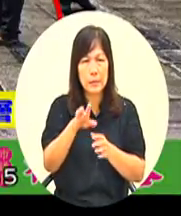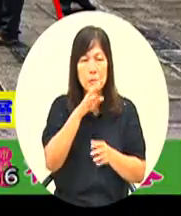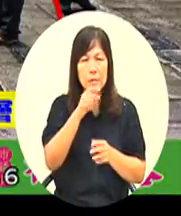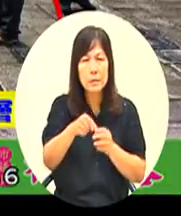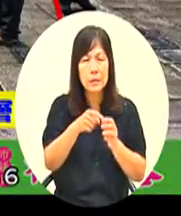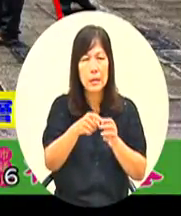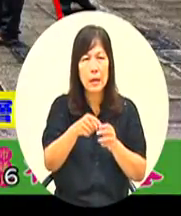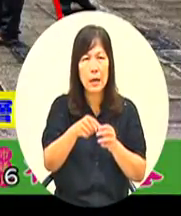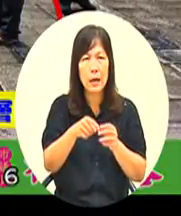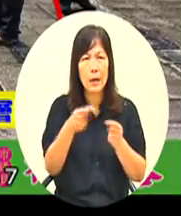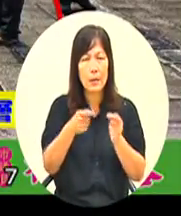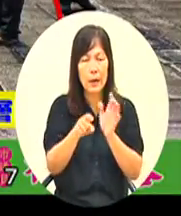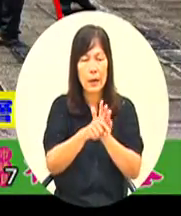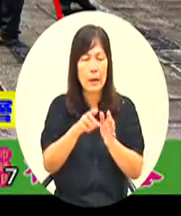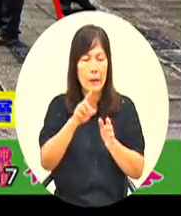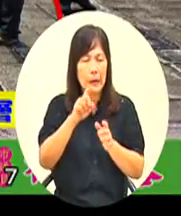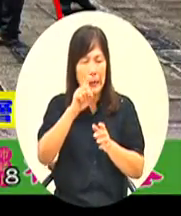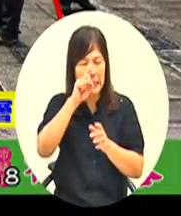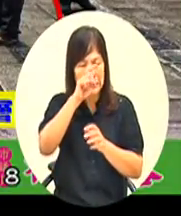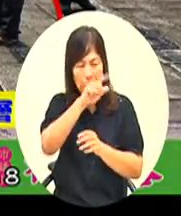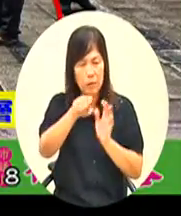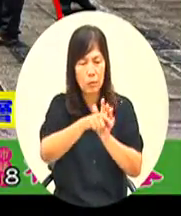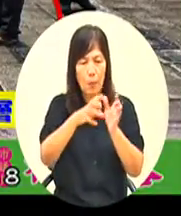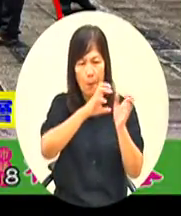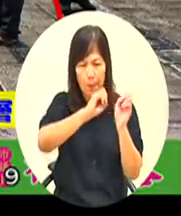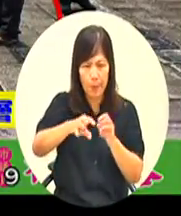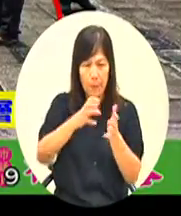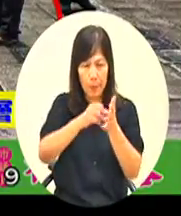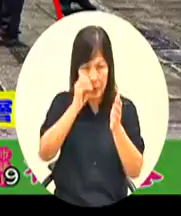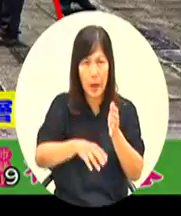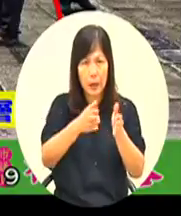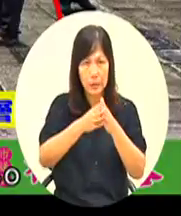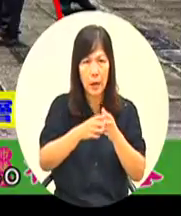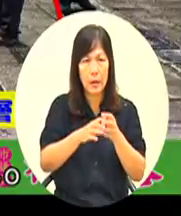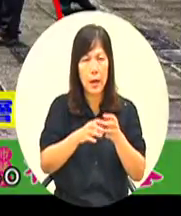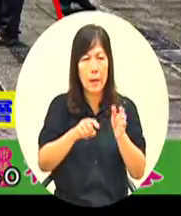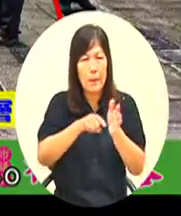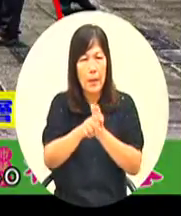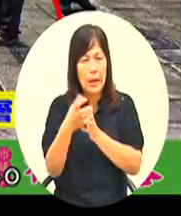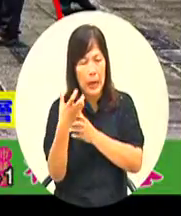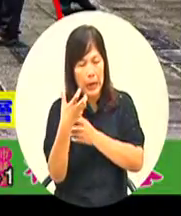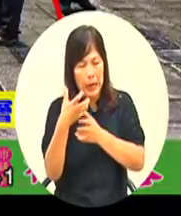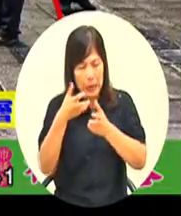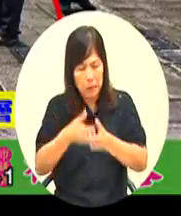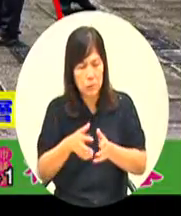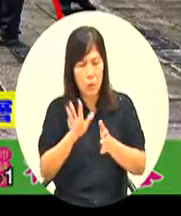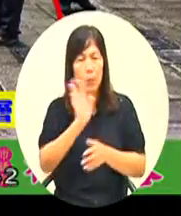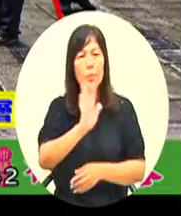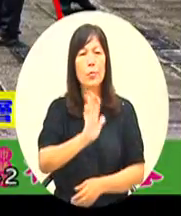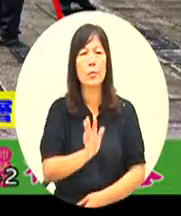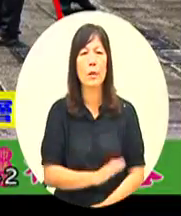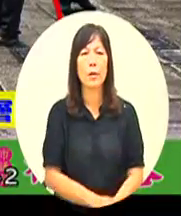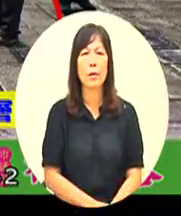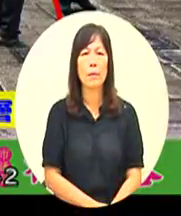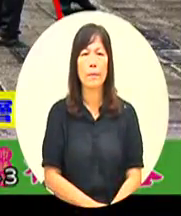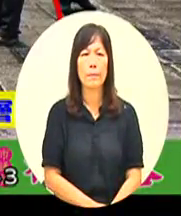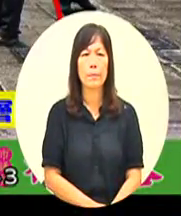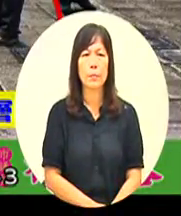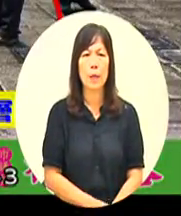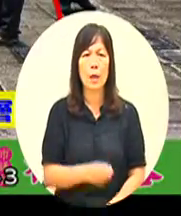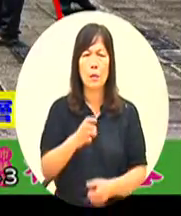废弃的东西，我们就要赶快把它拿掉，不要在那边承载那个重量哈。已经我们这个已经好像